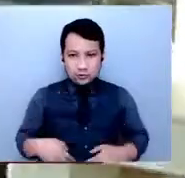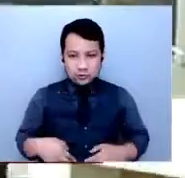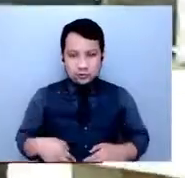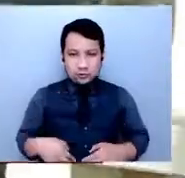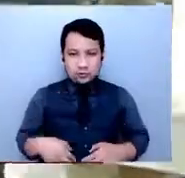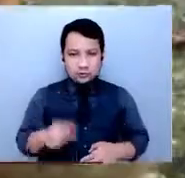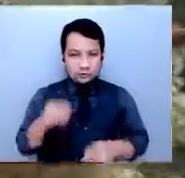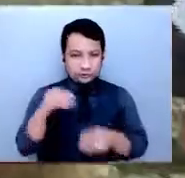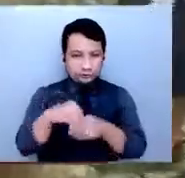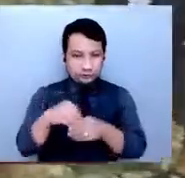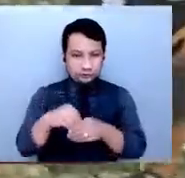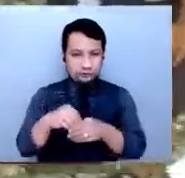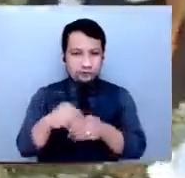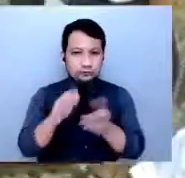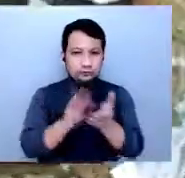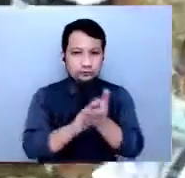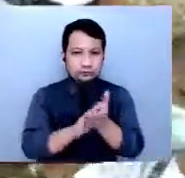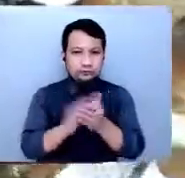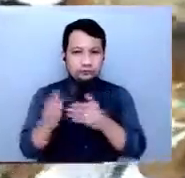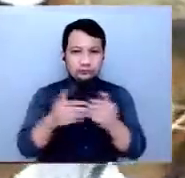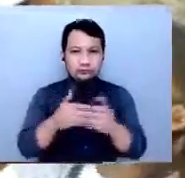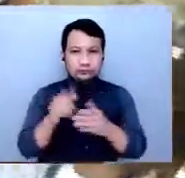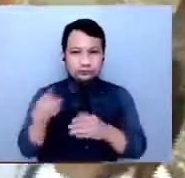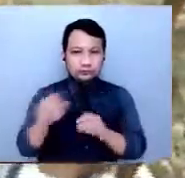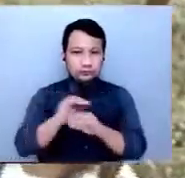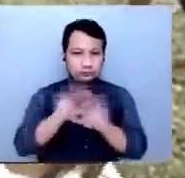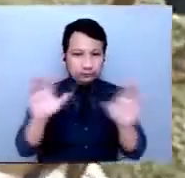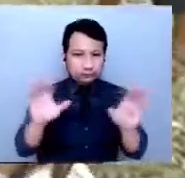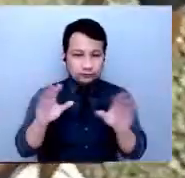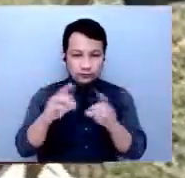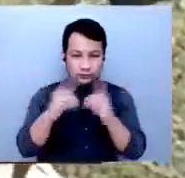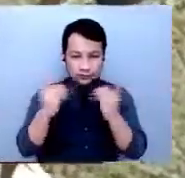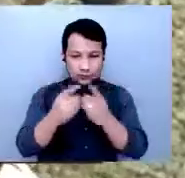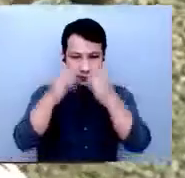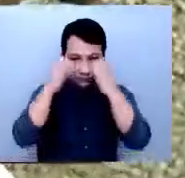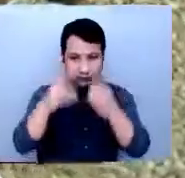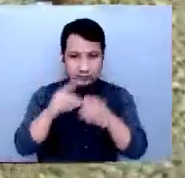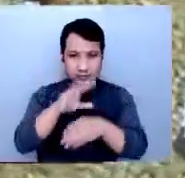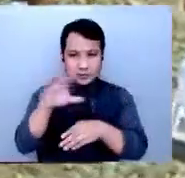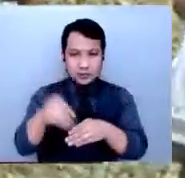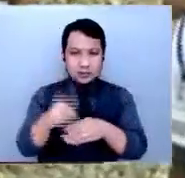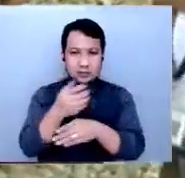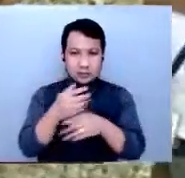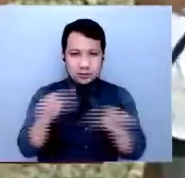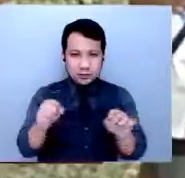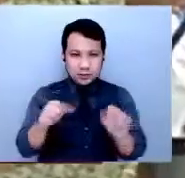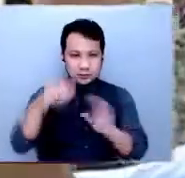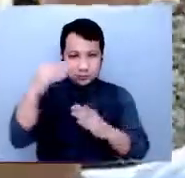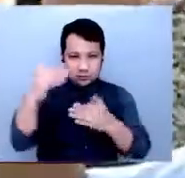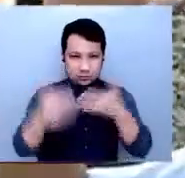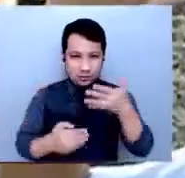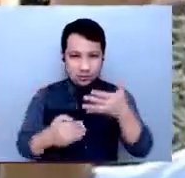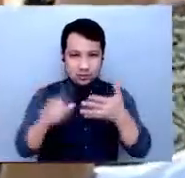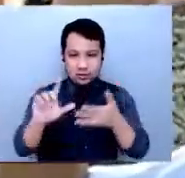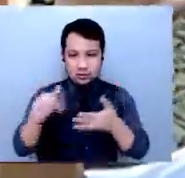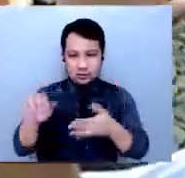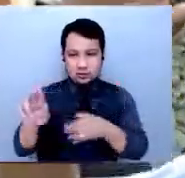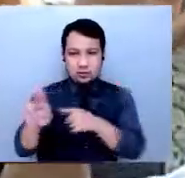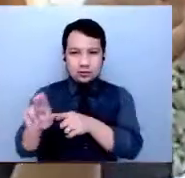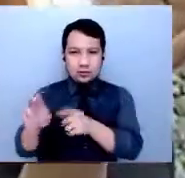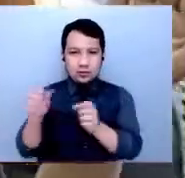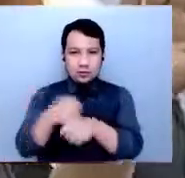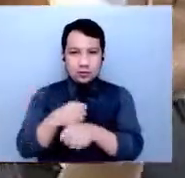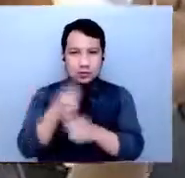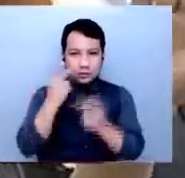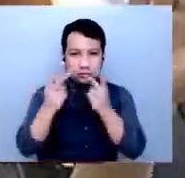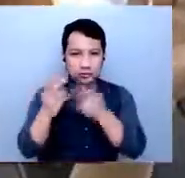loob ng campus. Pero paglilinaw po ng DepEd, bahagi sila ng security detail ng isang LGU official na bumisita